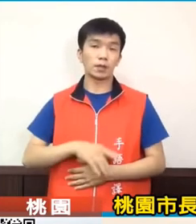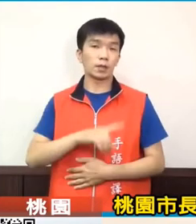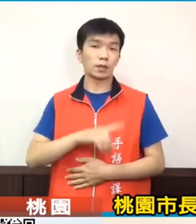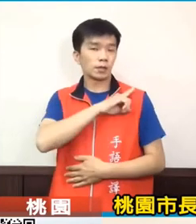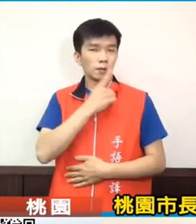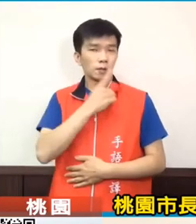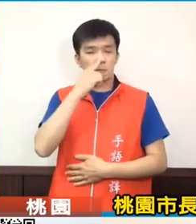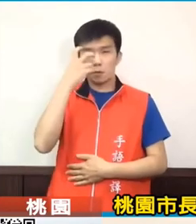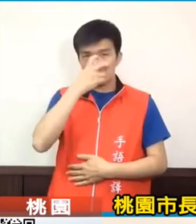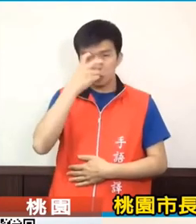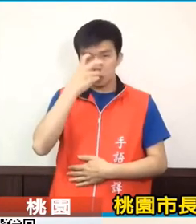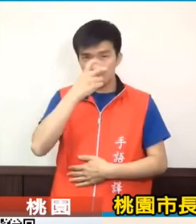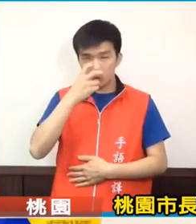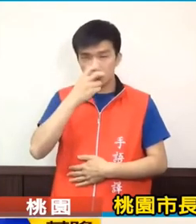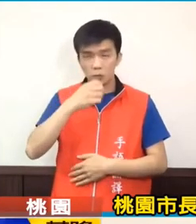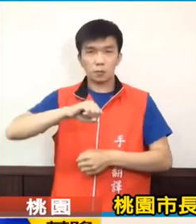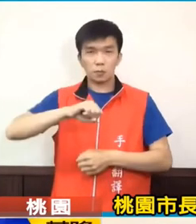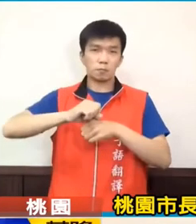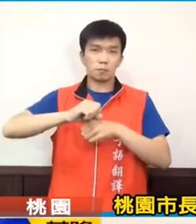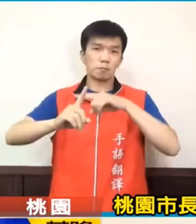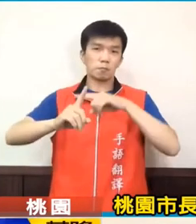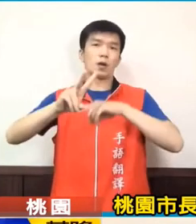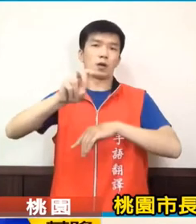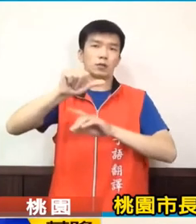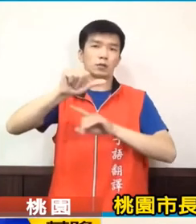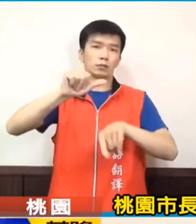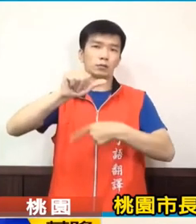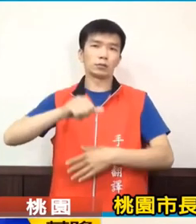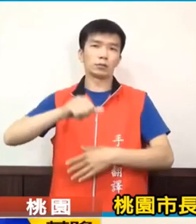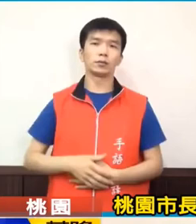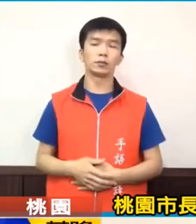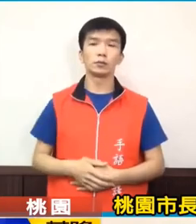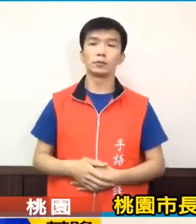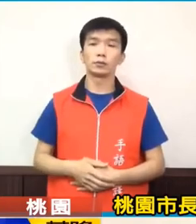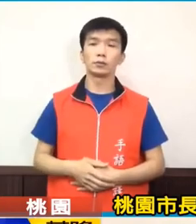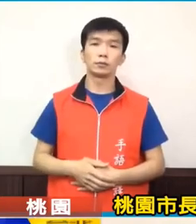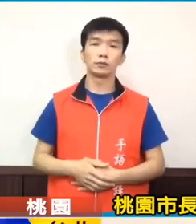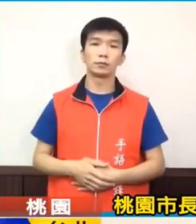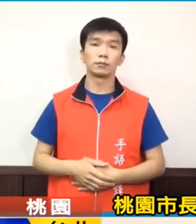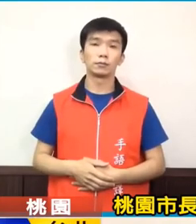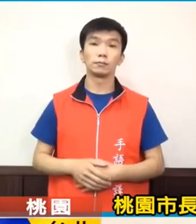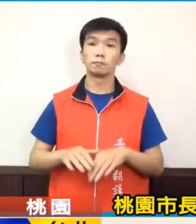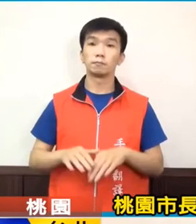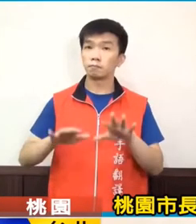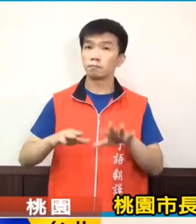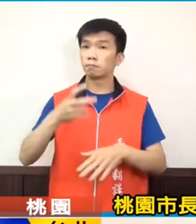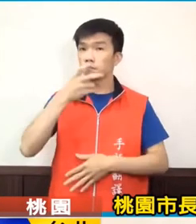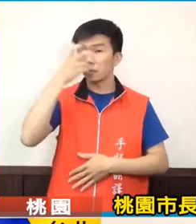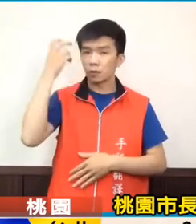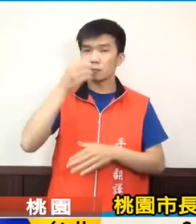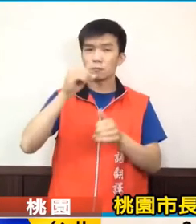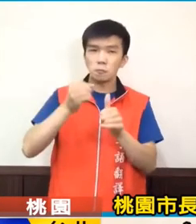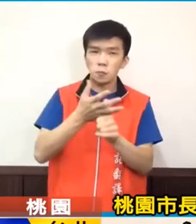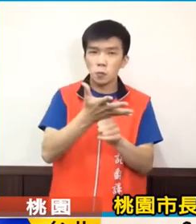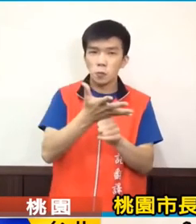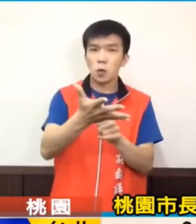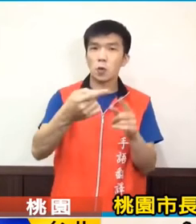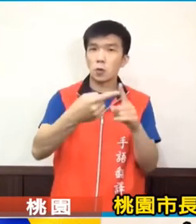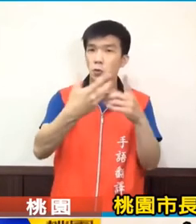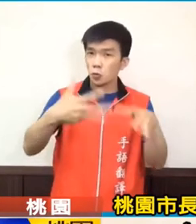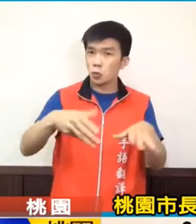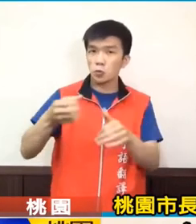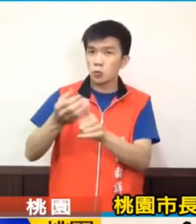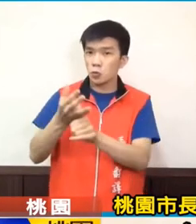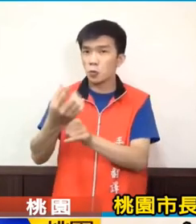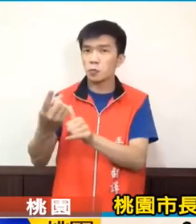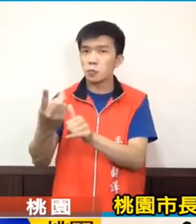检哦有25件，那我们目前看到的是大小的传播链，包括群聚感染